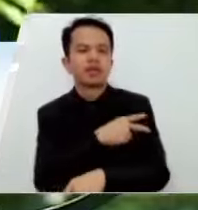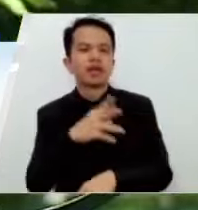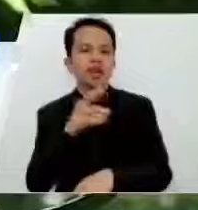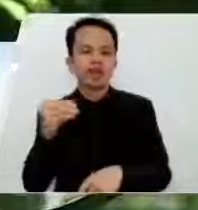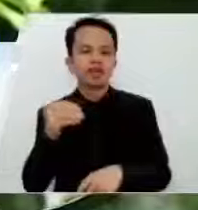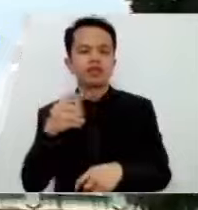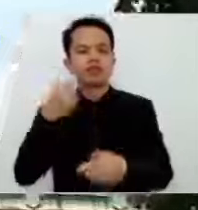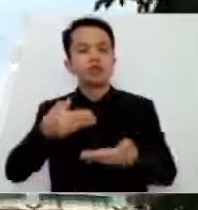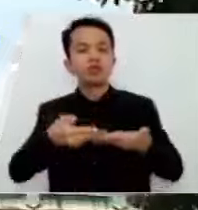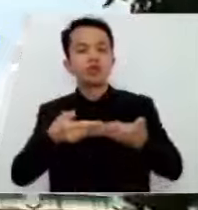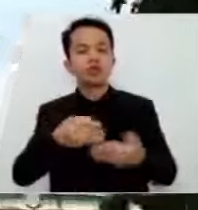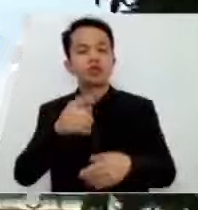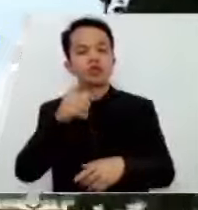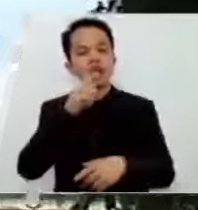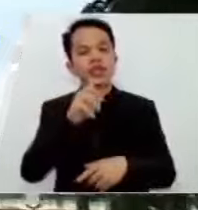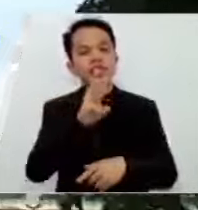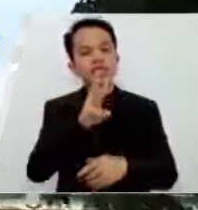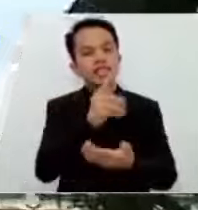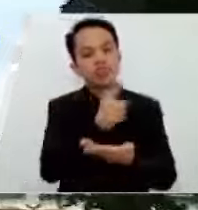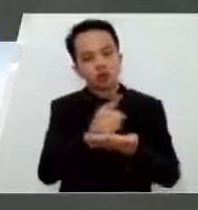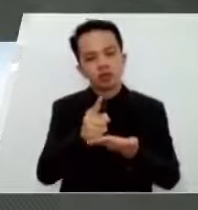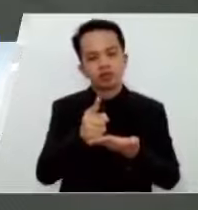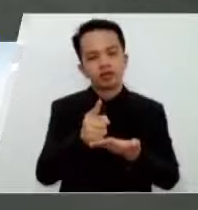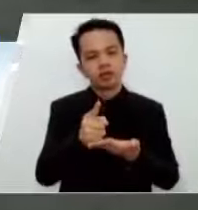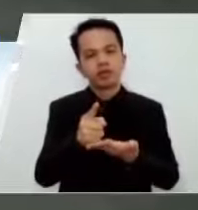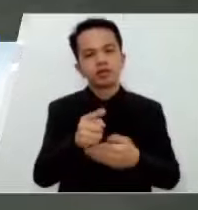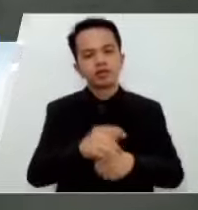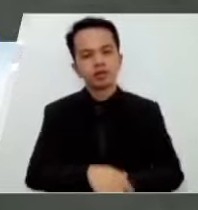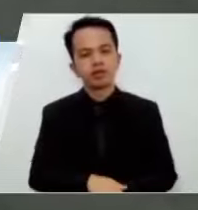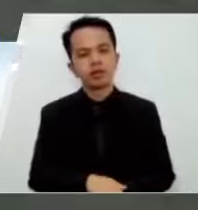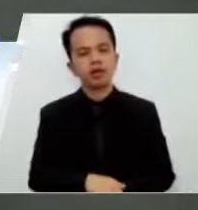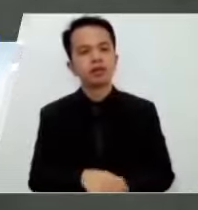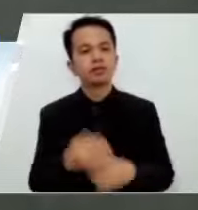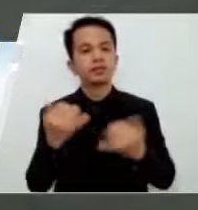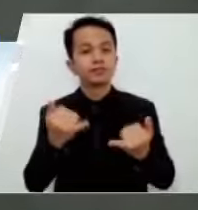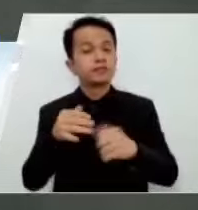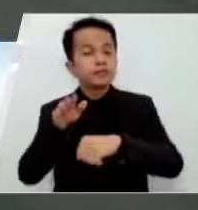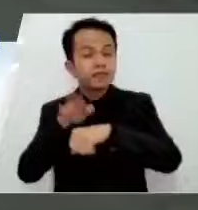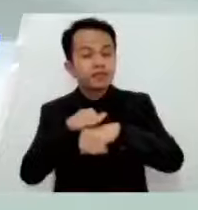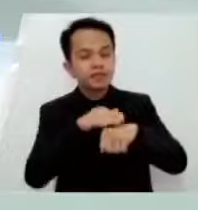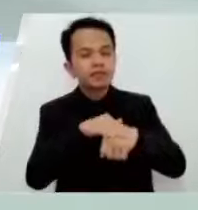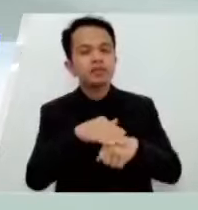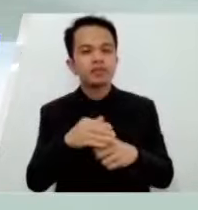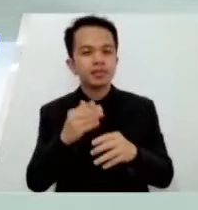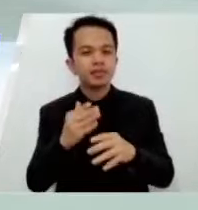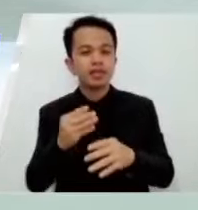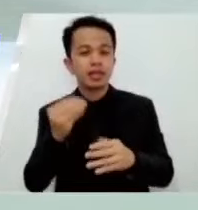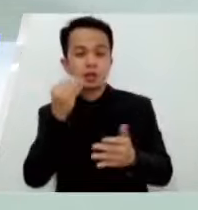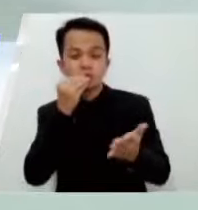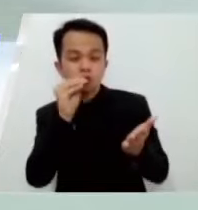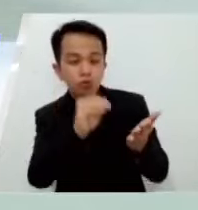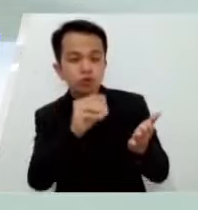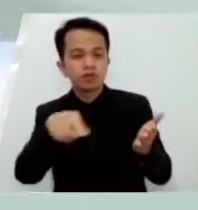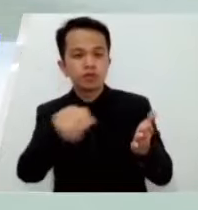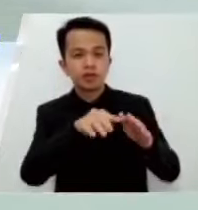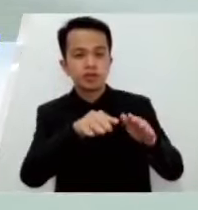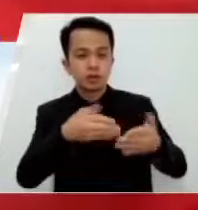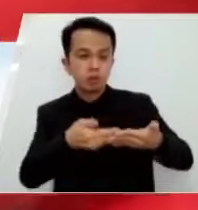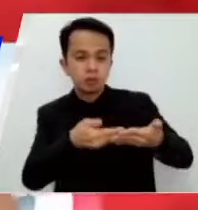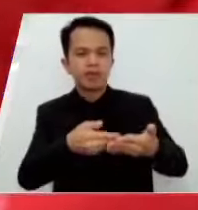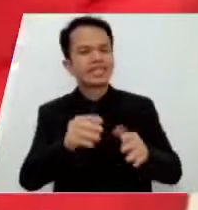edad 6 na linggo o 6 weeks old. Nagpaalala rin sila na iwasan muna ang paghalik sa labi ng mga sanggol bilang pag-iingat